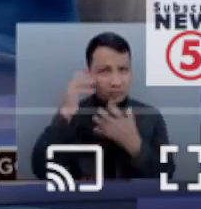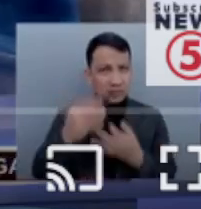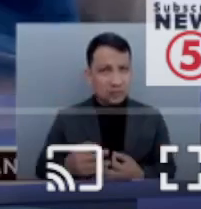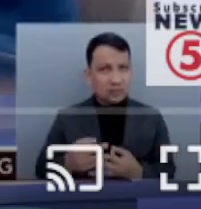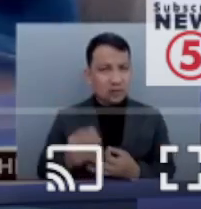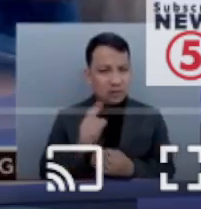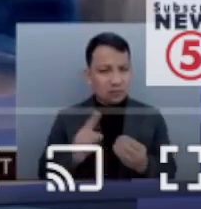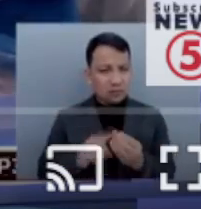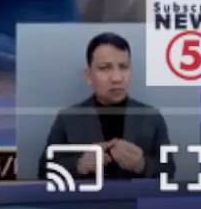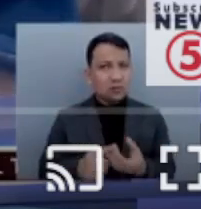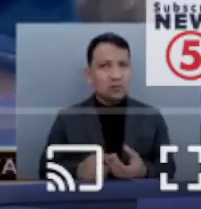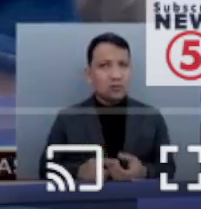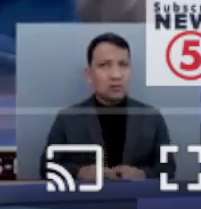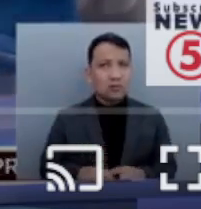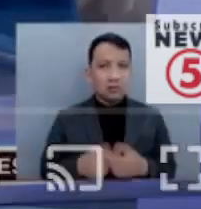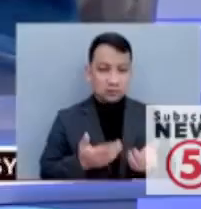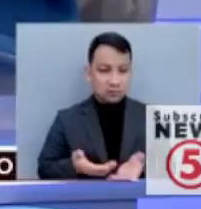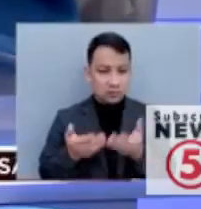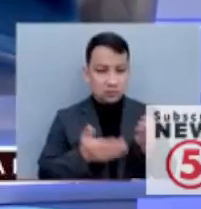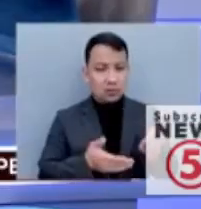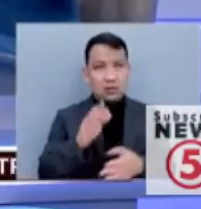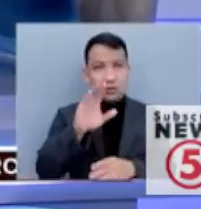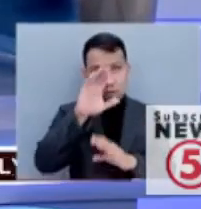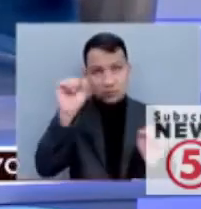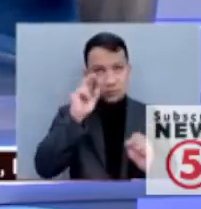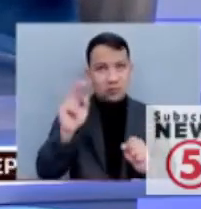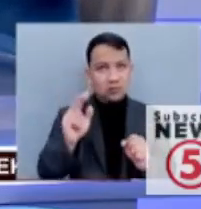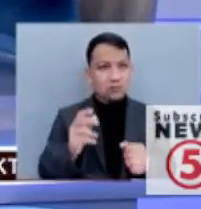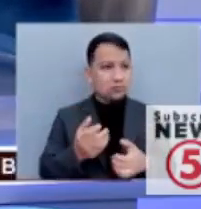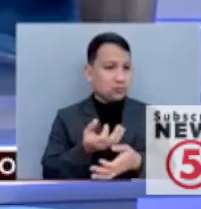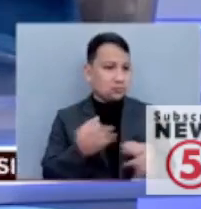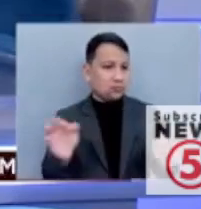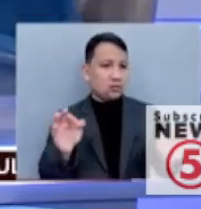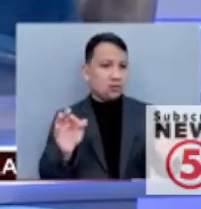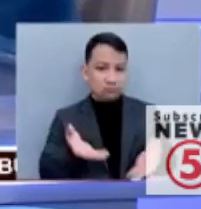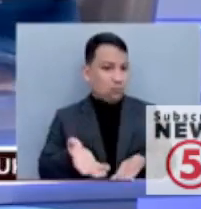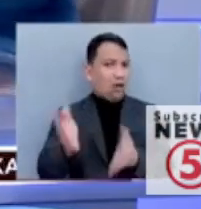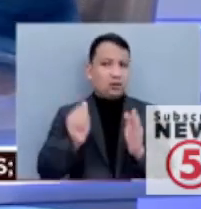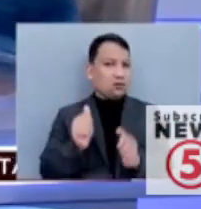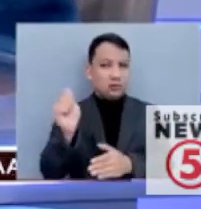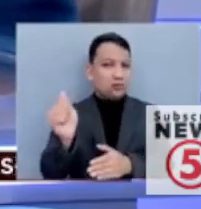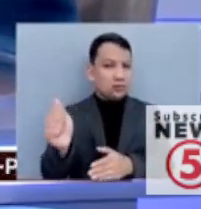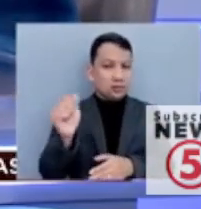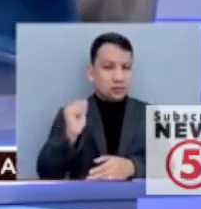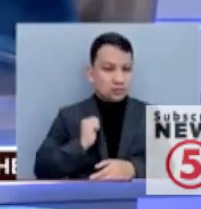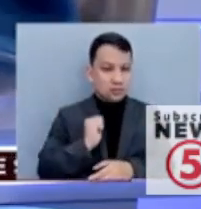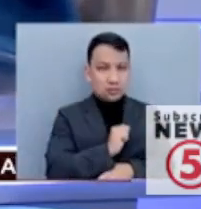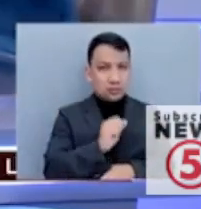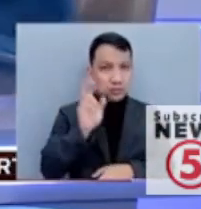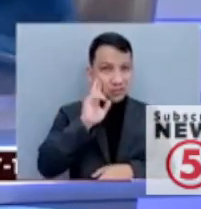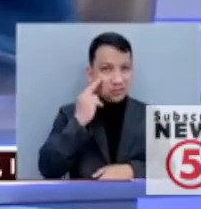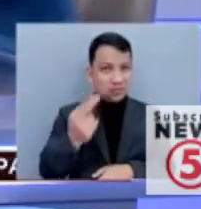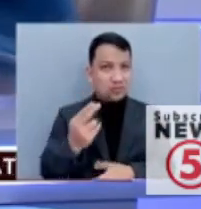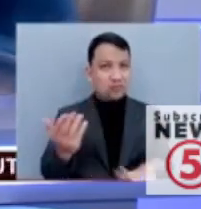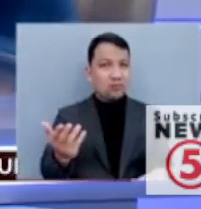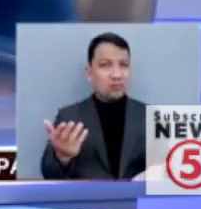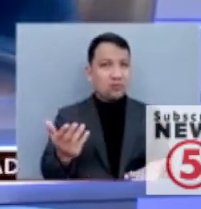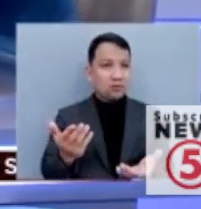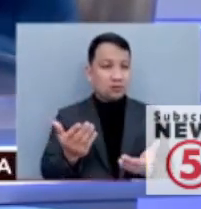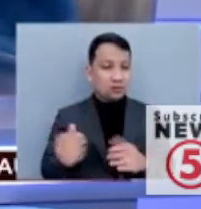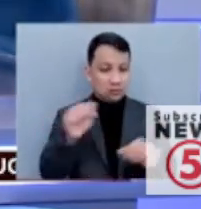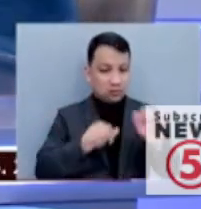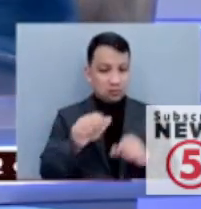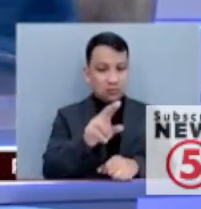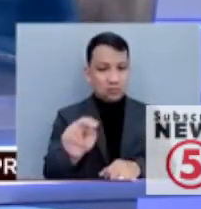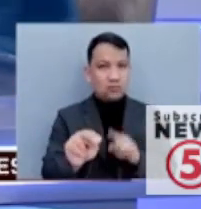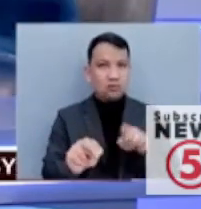sa issue na to. And speaking of Pangulo, mismong si BBM ang nagsabi, malaya naman si Senator Ontiveros na mag-file ng resolusyon. Pero ang sinasabi niya, kung ito ay aaksyonan ng UN,